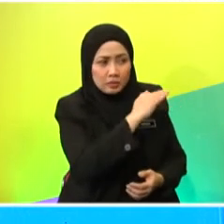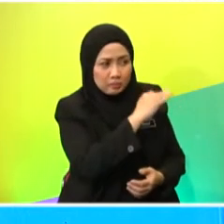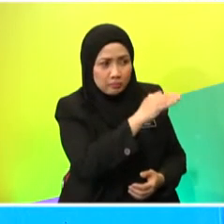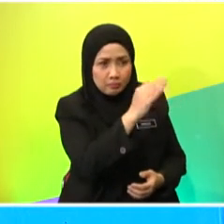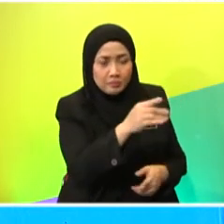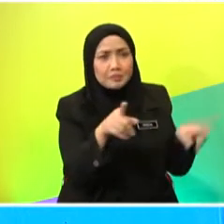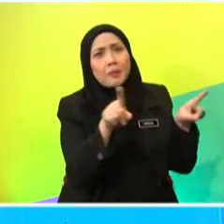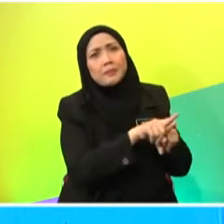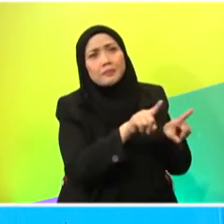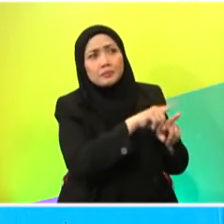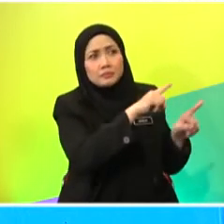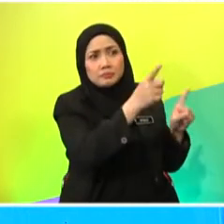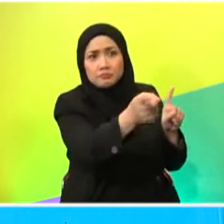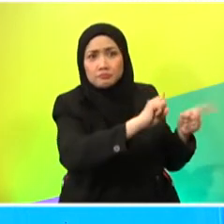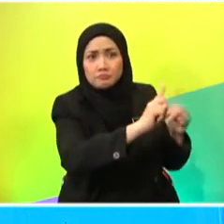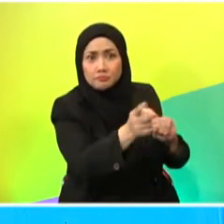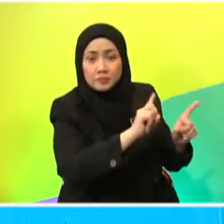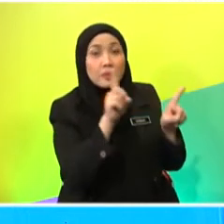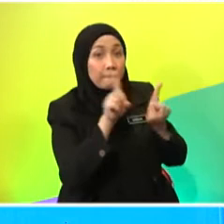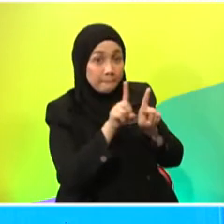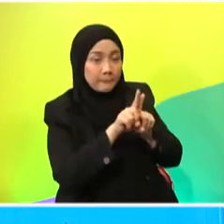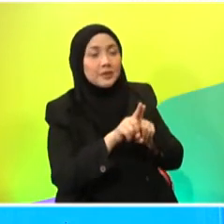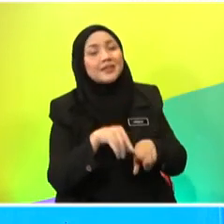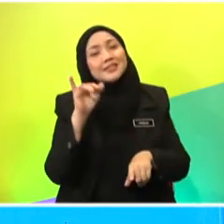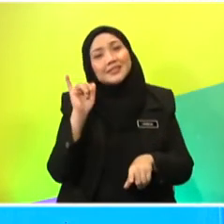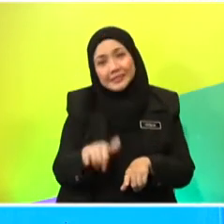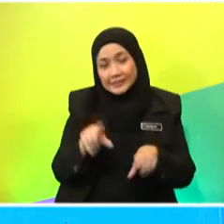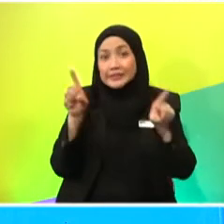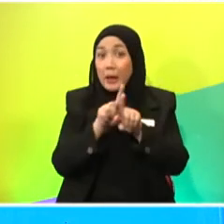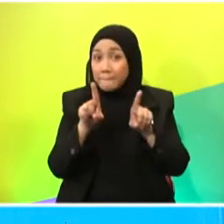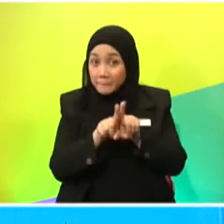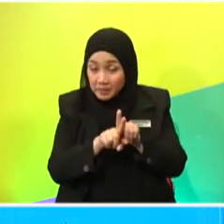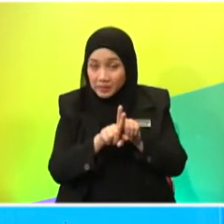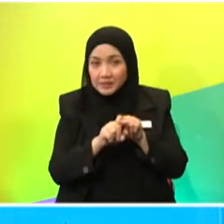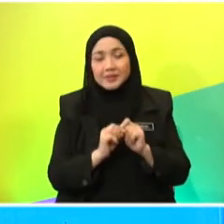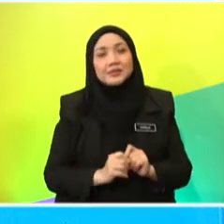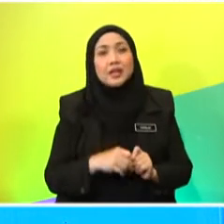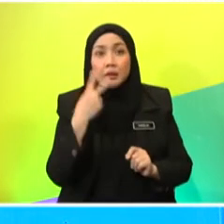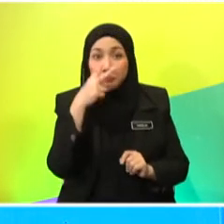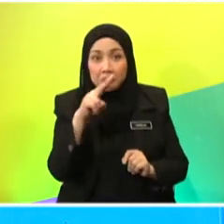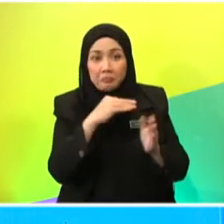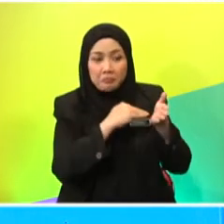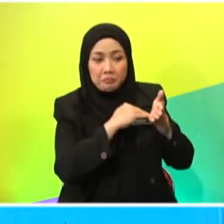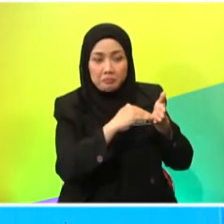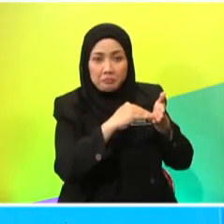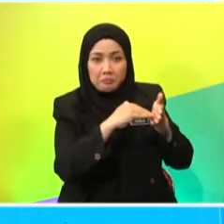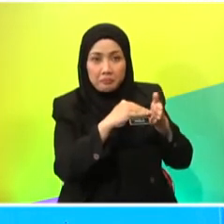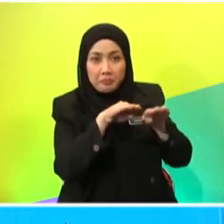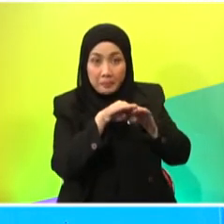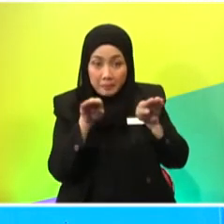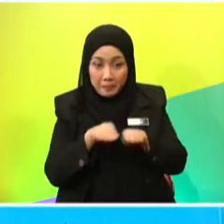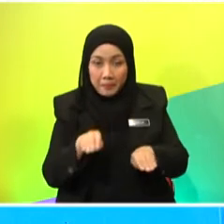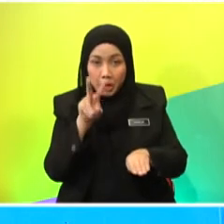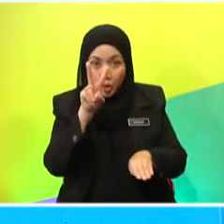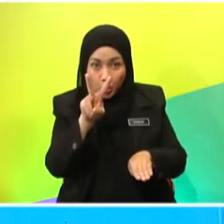sama tak sama ooh sama Zainal ah sama Oke kita turun baris kedua tengok gambar C ada